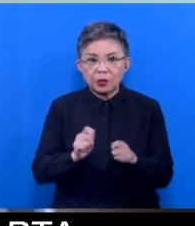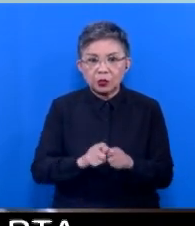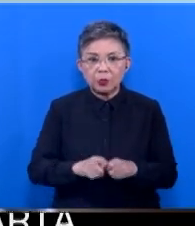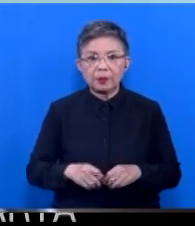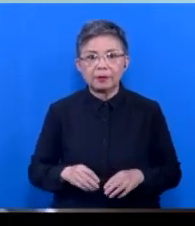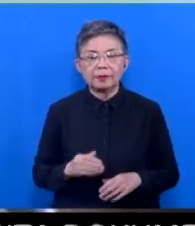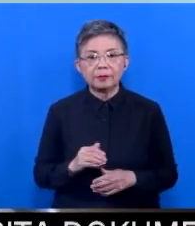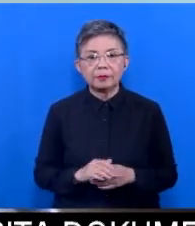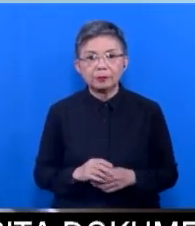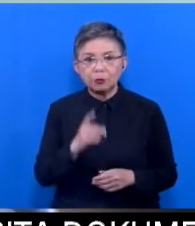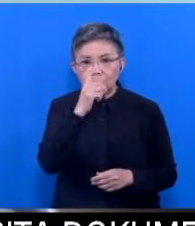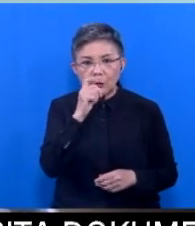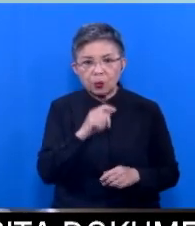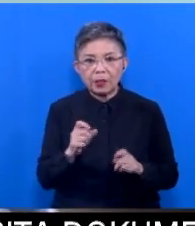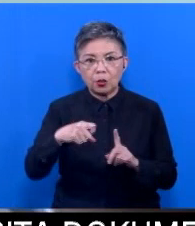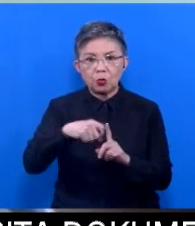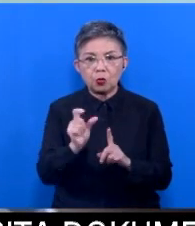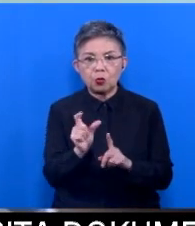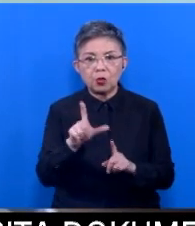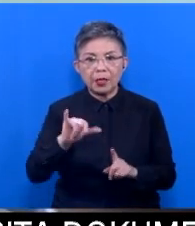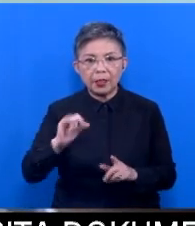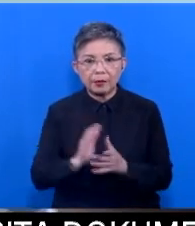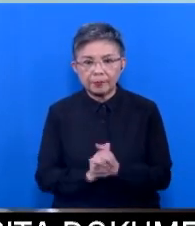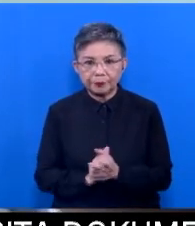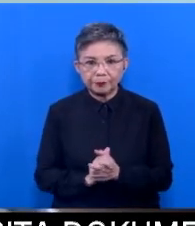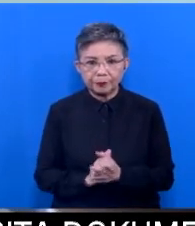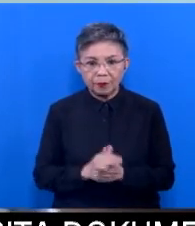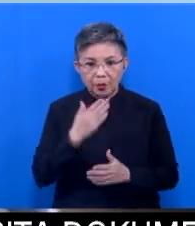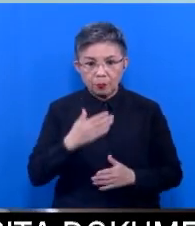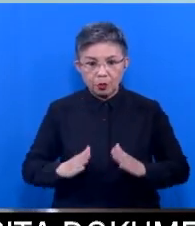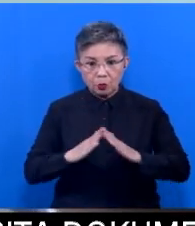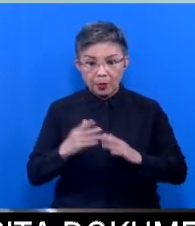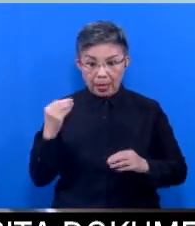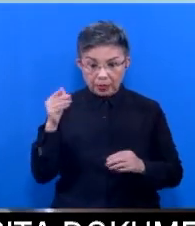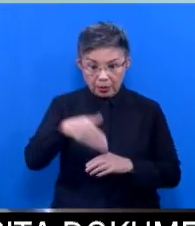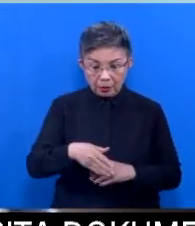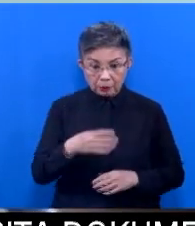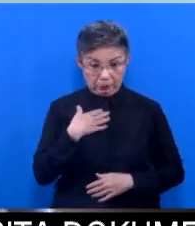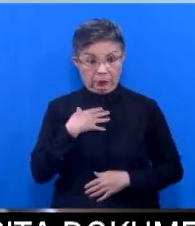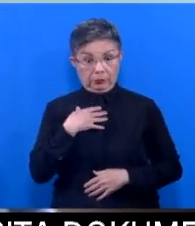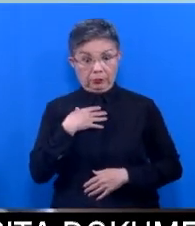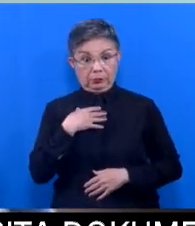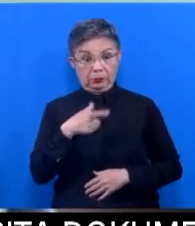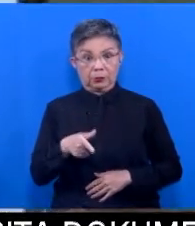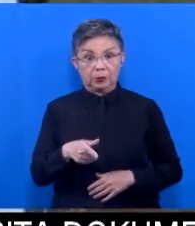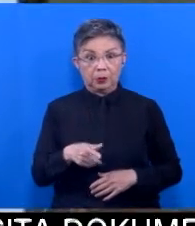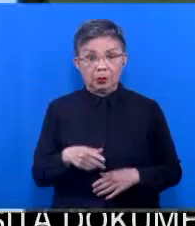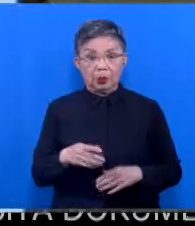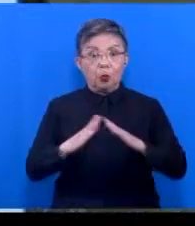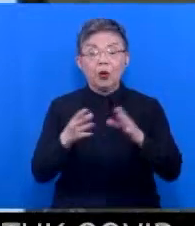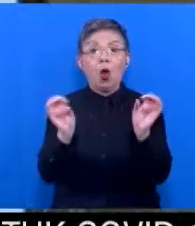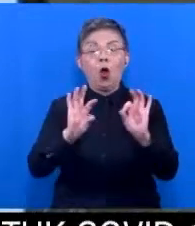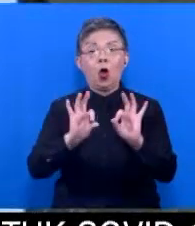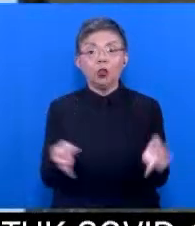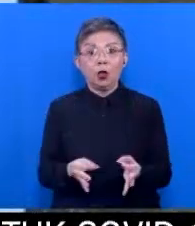secara sedemikian rupa. Beberapa saat kemudian lalu si pemilik rumah datang dan pada saat itu lalu kemudian rumah sudah kosong.